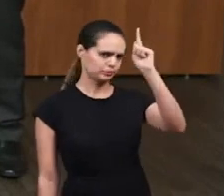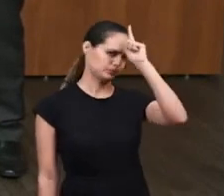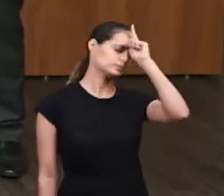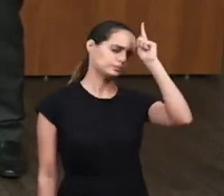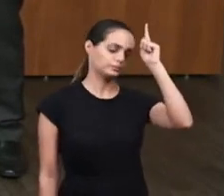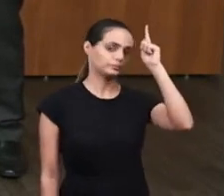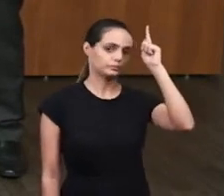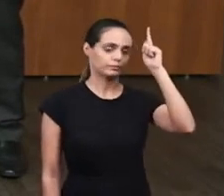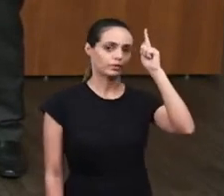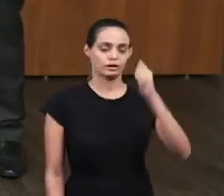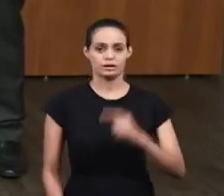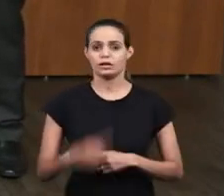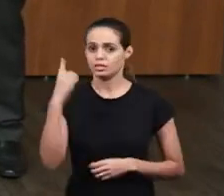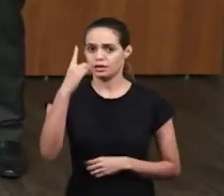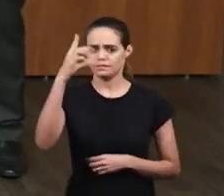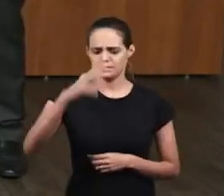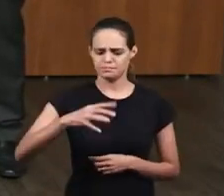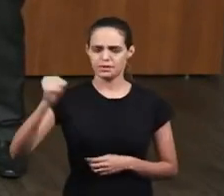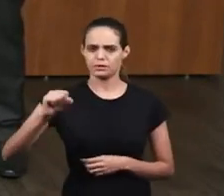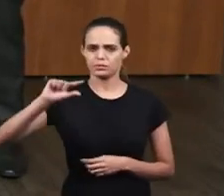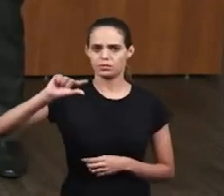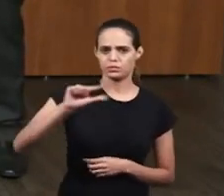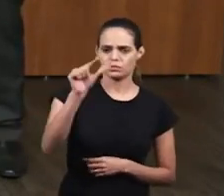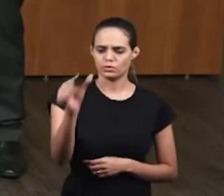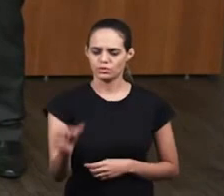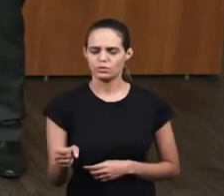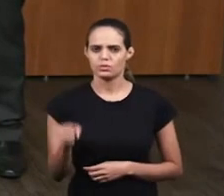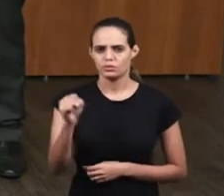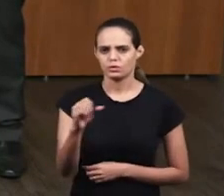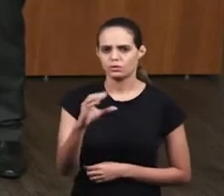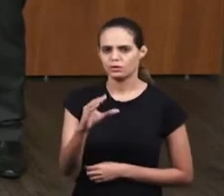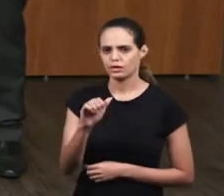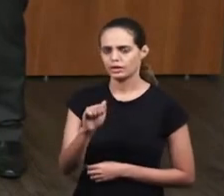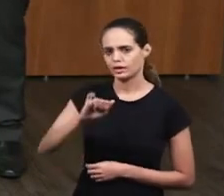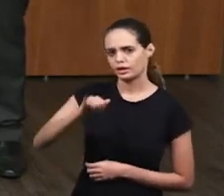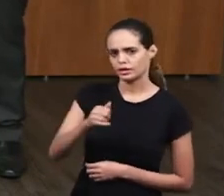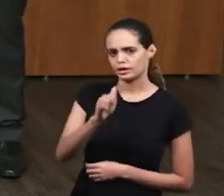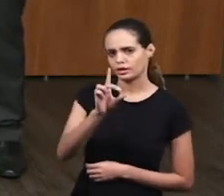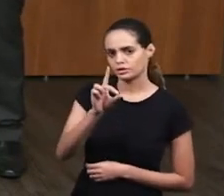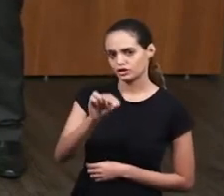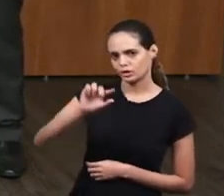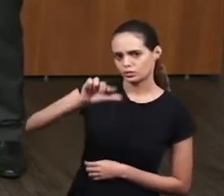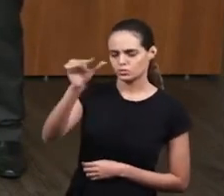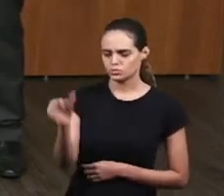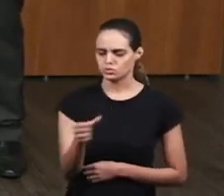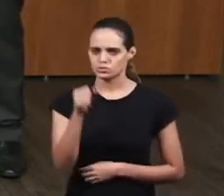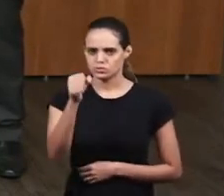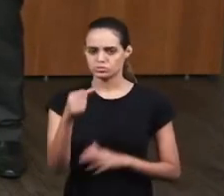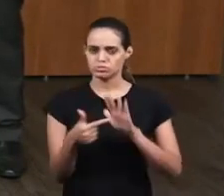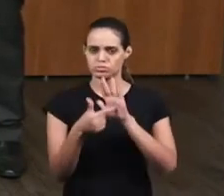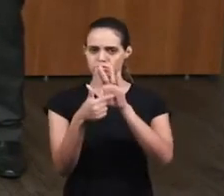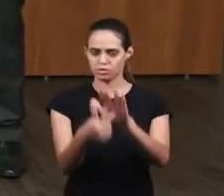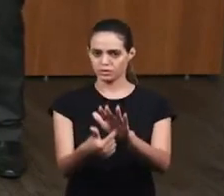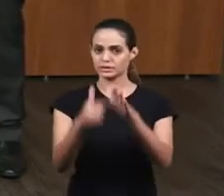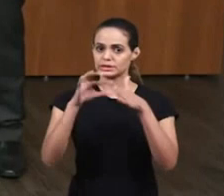Um Goliath entgegenzutreten, nahm David seinen Hirtenstab. Was ist das prophetisch? Das ist